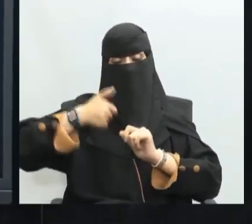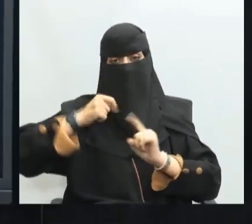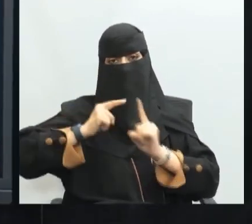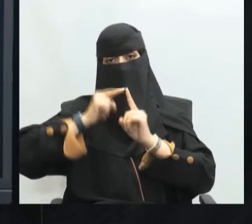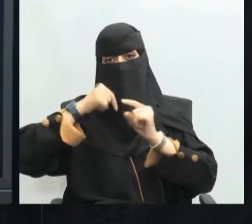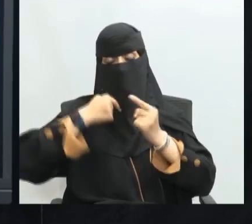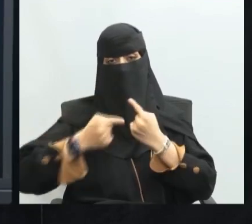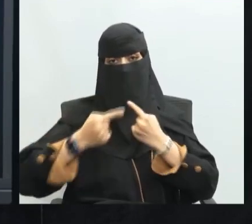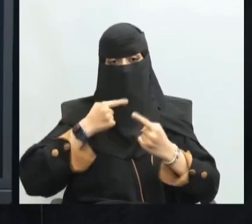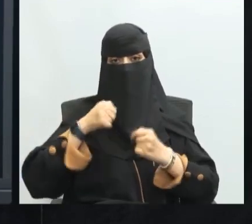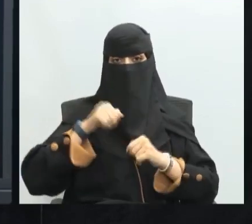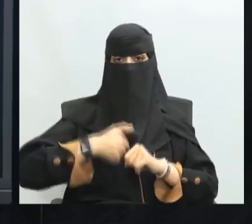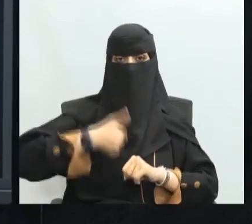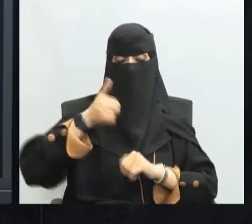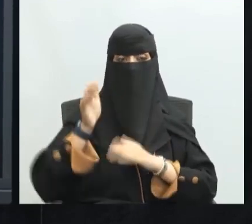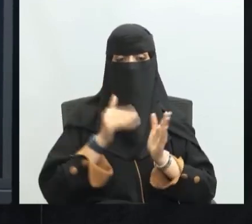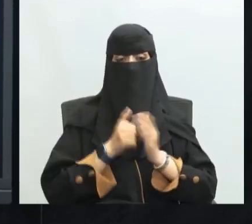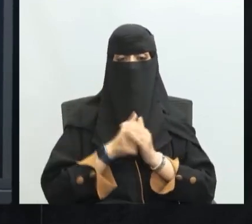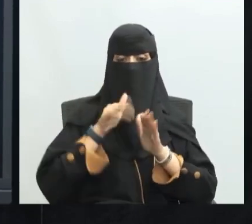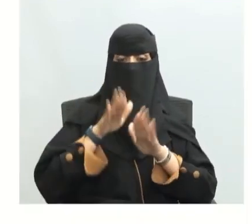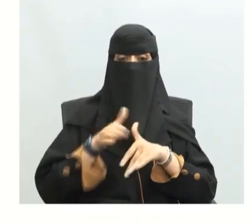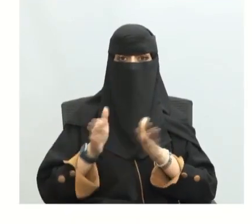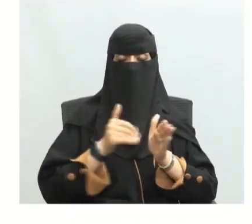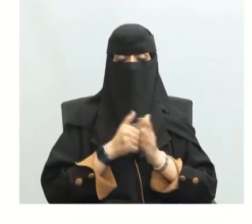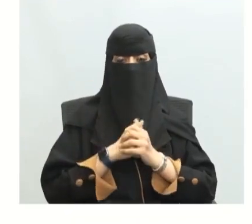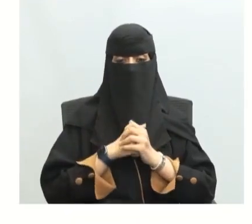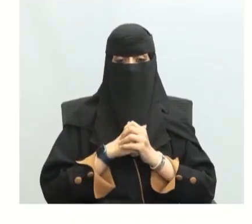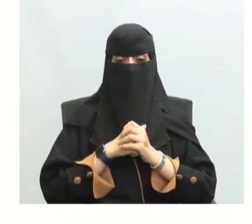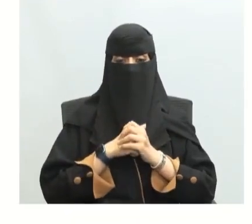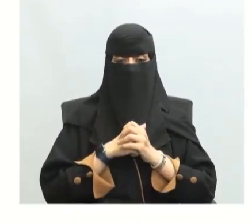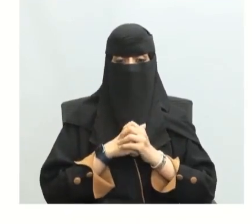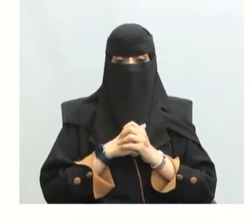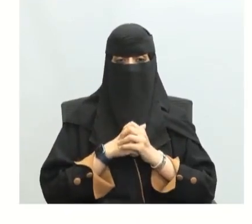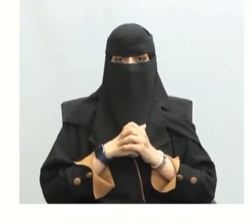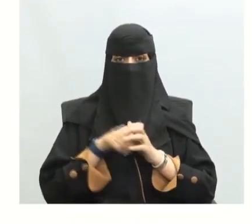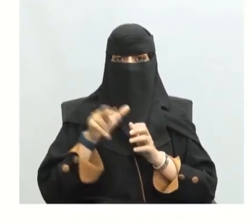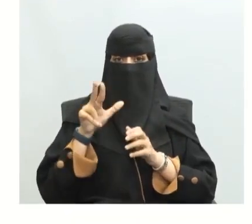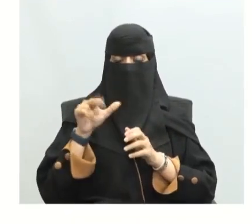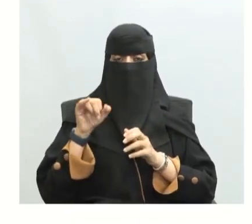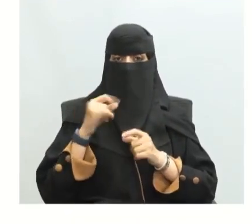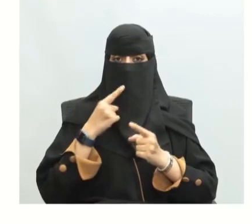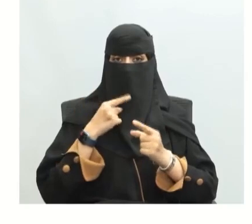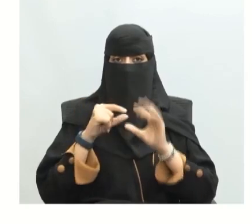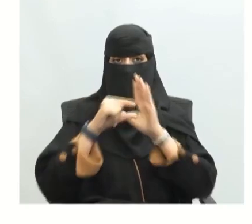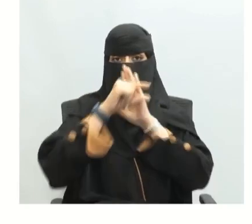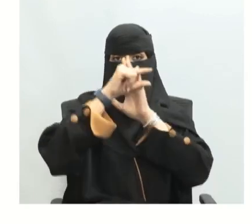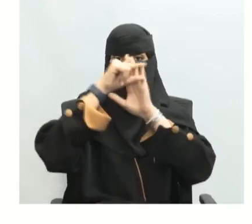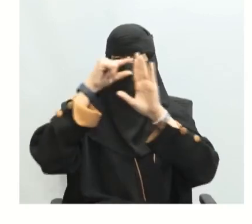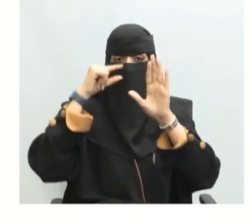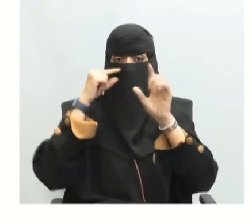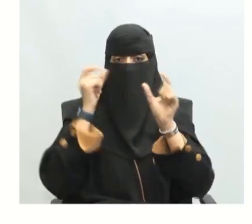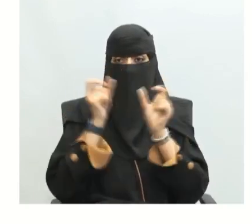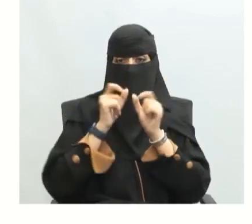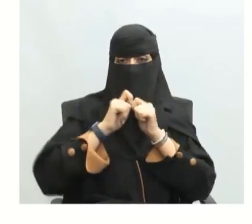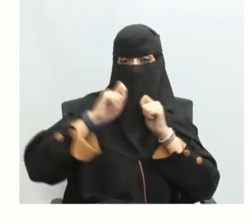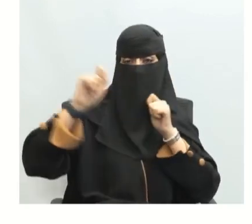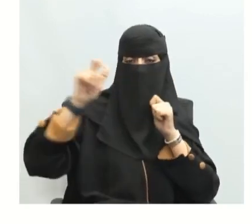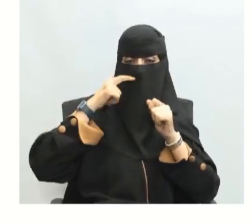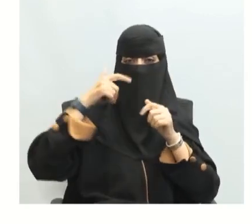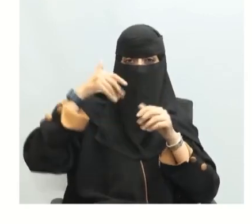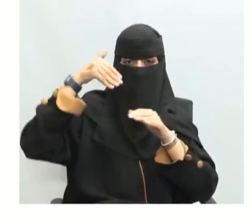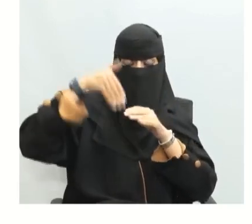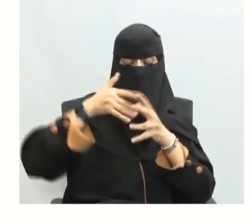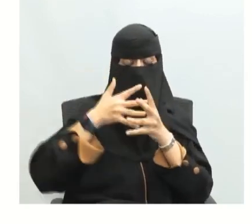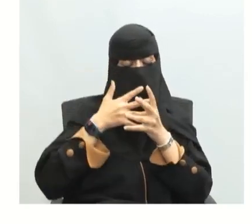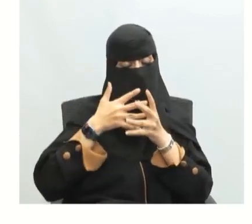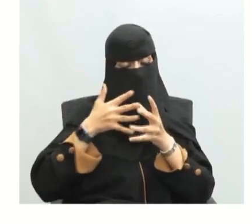الحوار الناجح ايضا من اداب الحوار الموضوعيه والابتعاد عن